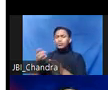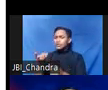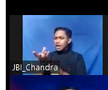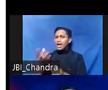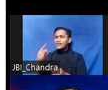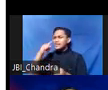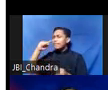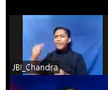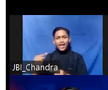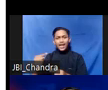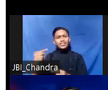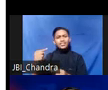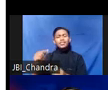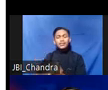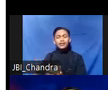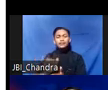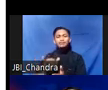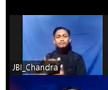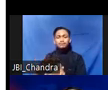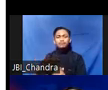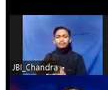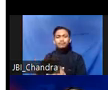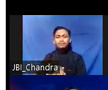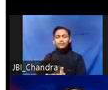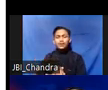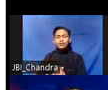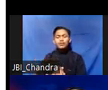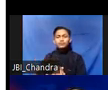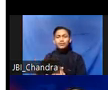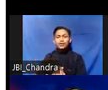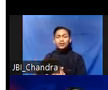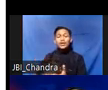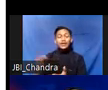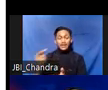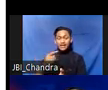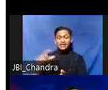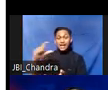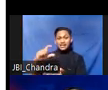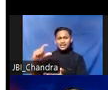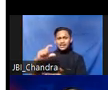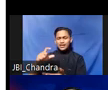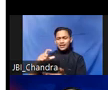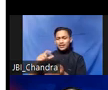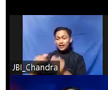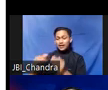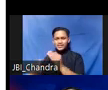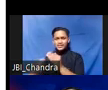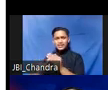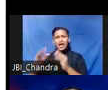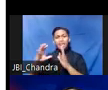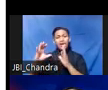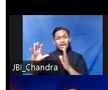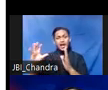menggunakan waktu untuk mengutipkan lebih baik kita mencari referensi yang lebih banyak sehingga nanti kayak tulis yang